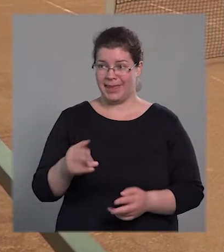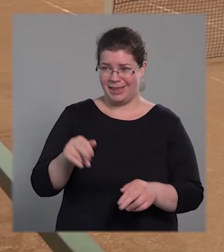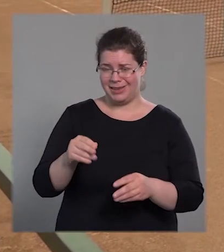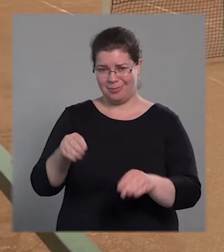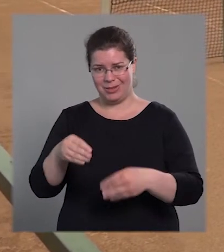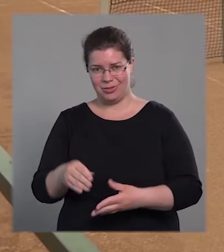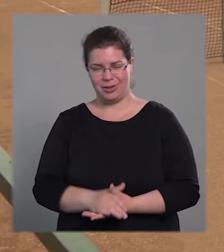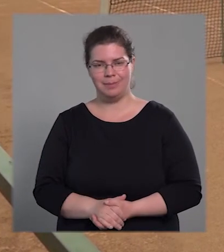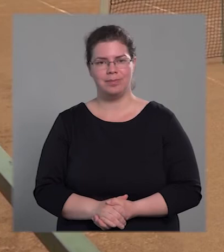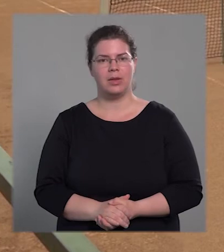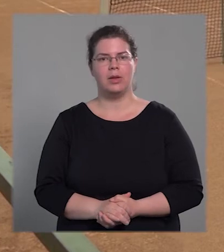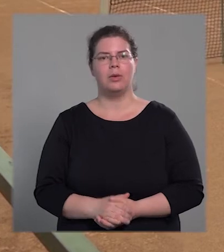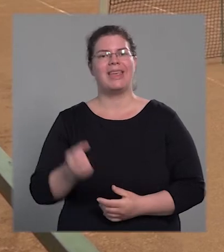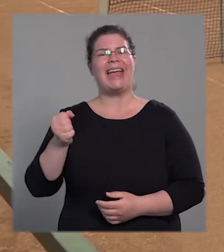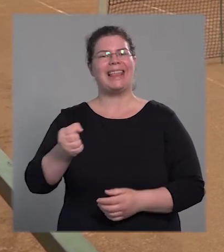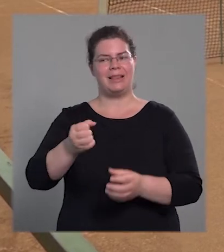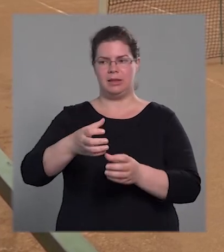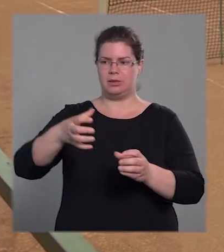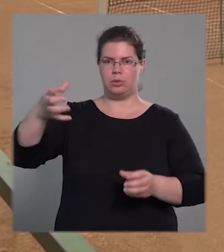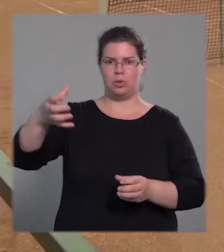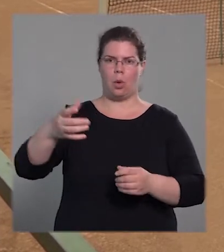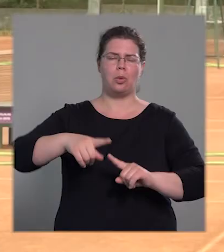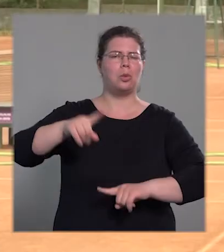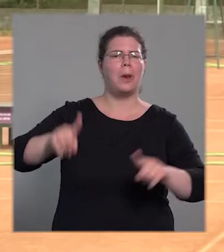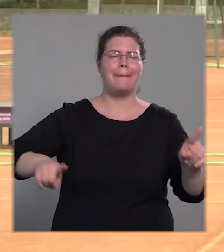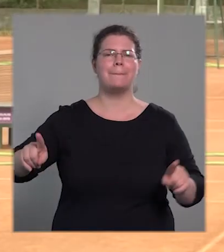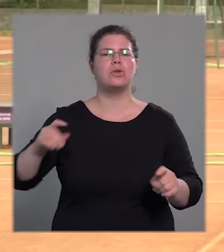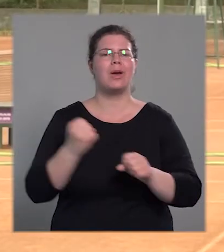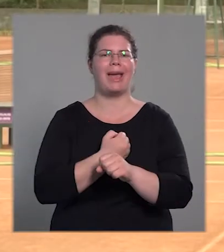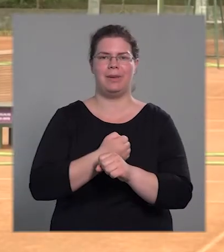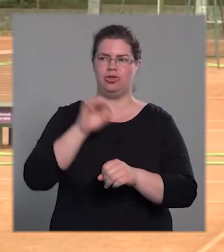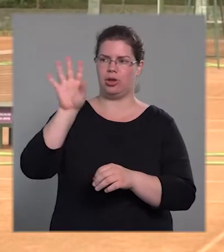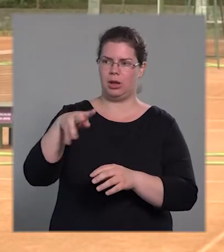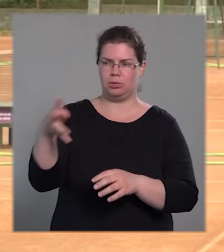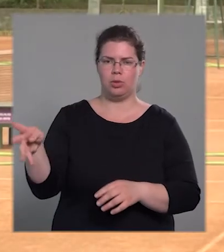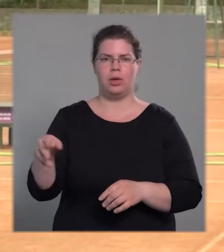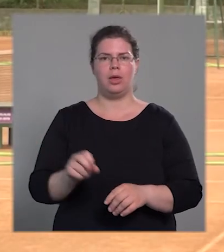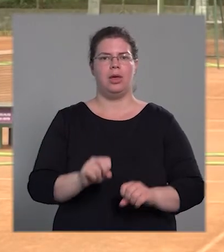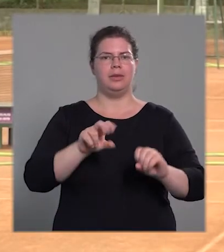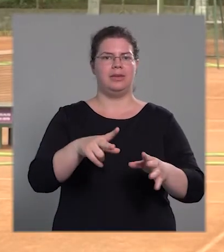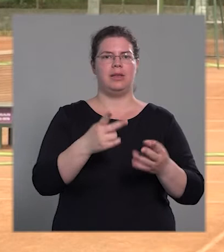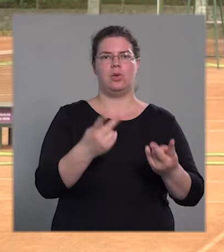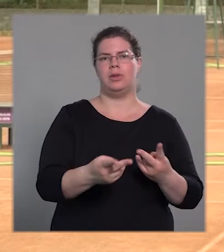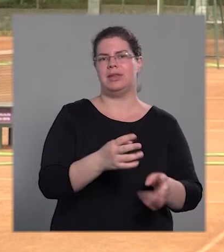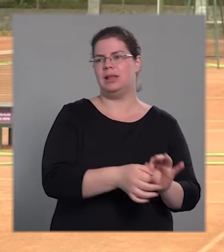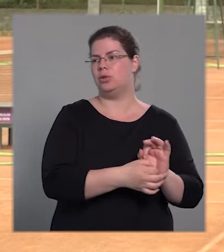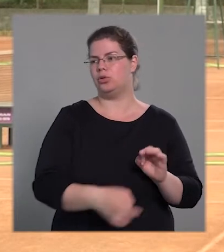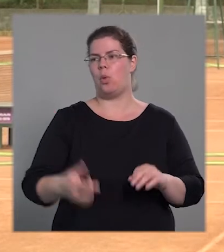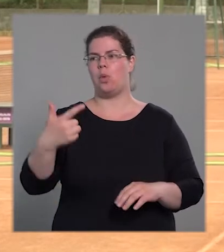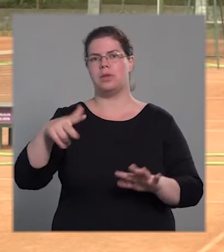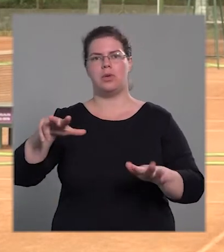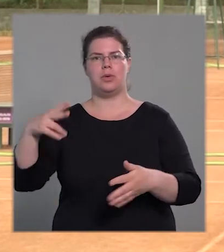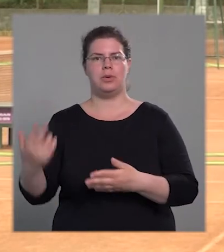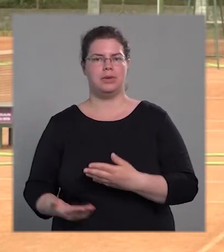mesélj. A teniszütők különböző keménységűre vannak húzva. 18 kilótól 28-ig mondjuk egy